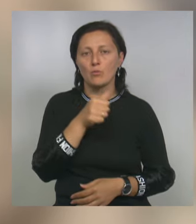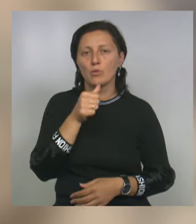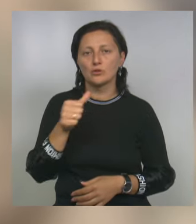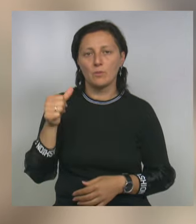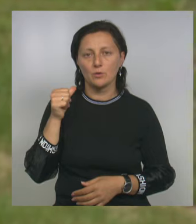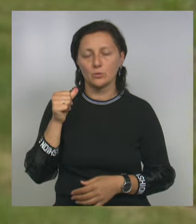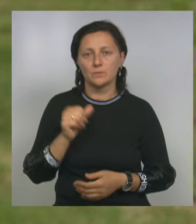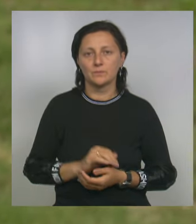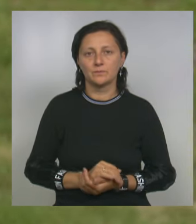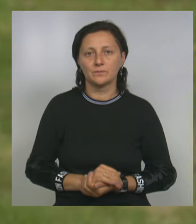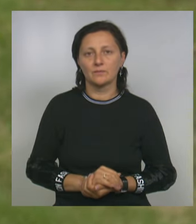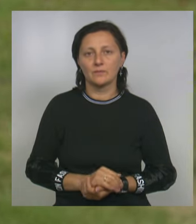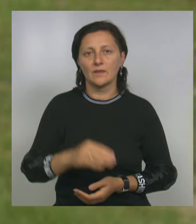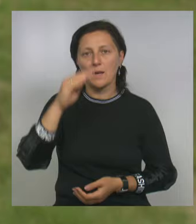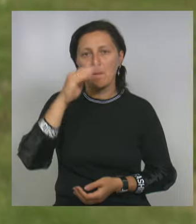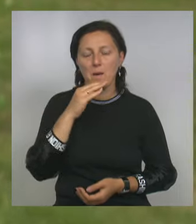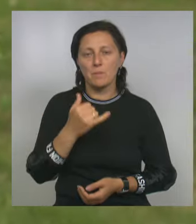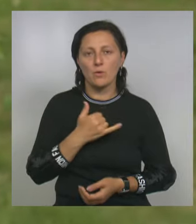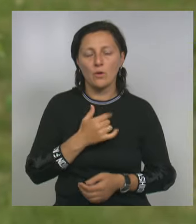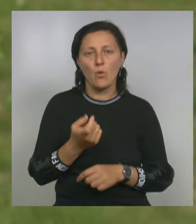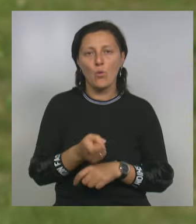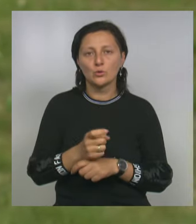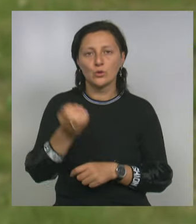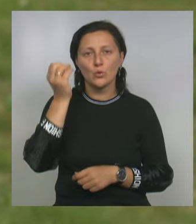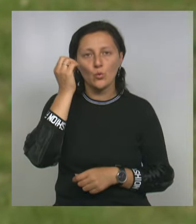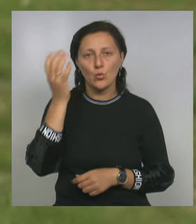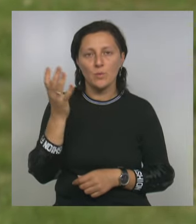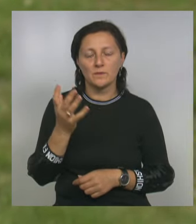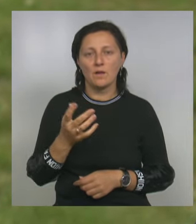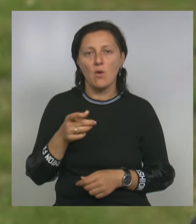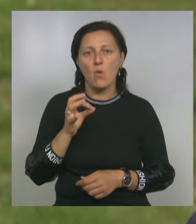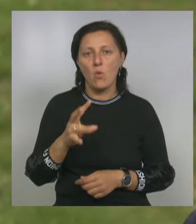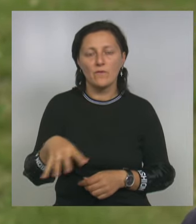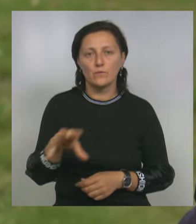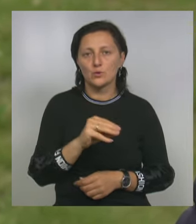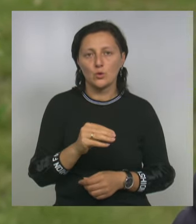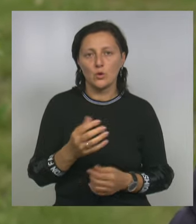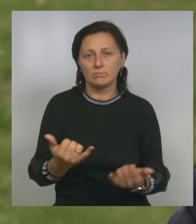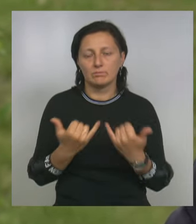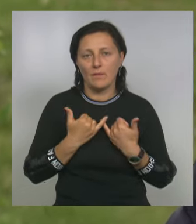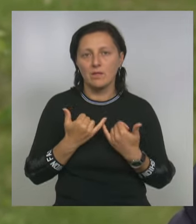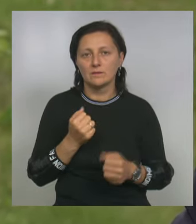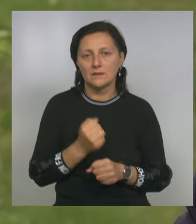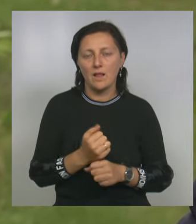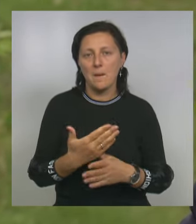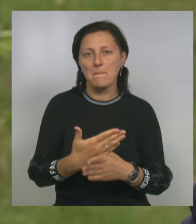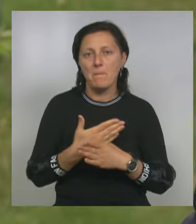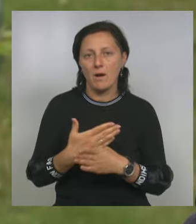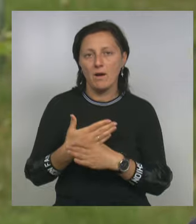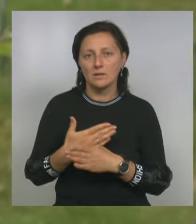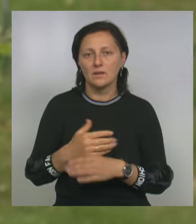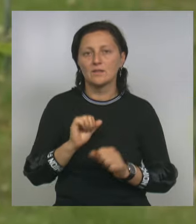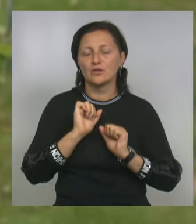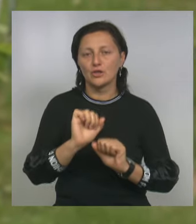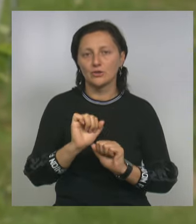перед Отечеством. Папа у нас очень любит, что он для нас все делает. Что помогает нам.